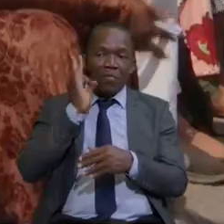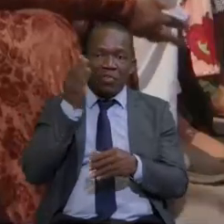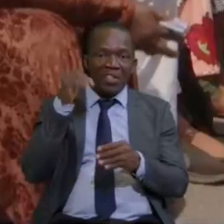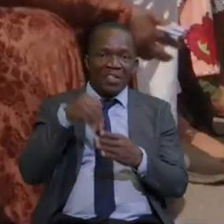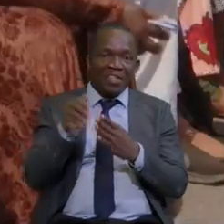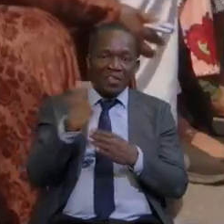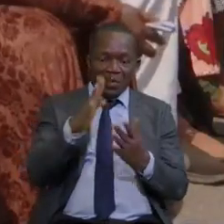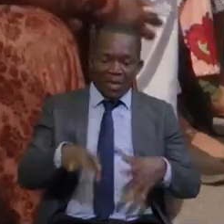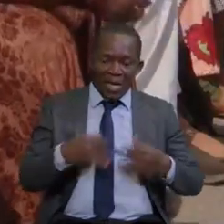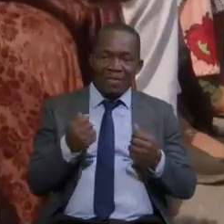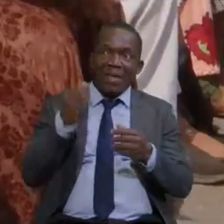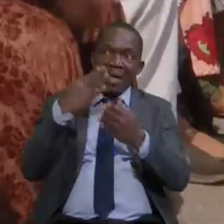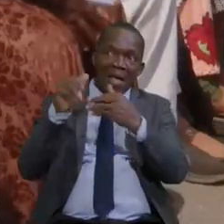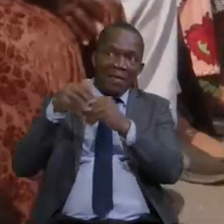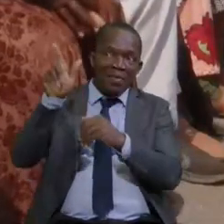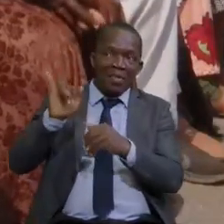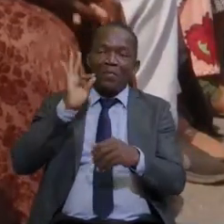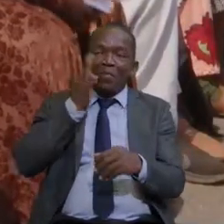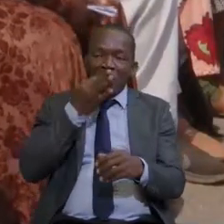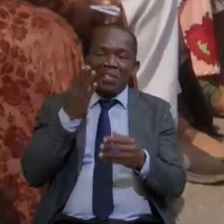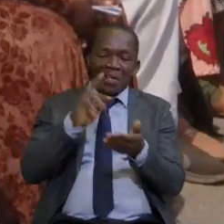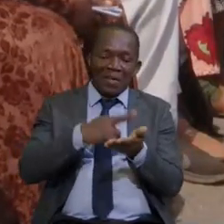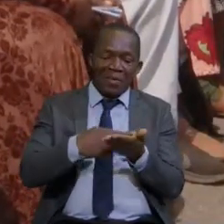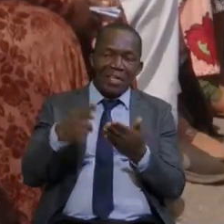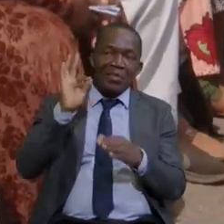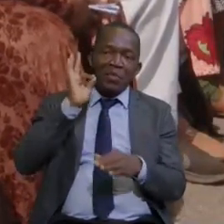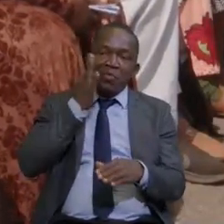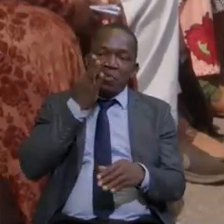fruits justes et portera des fruits.